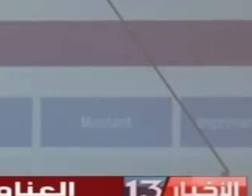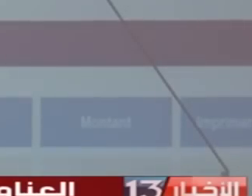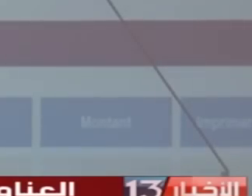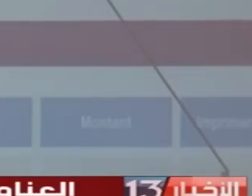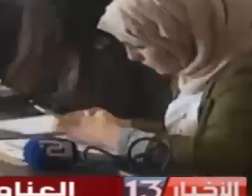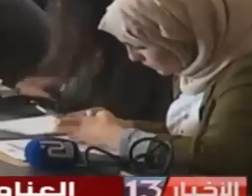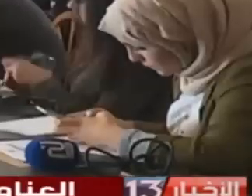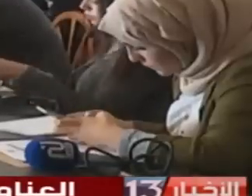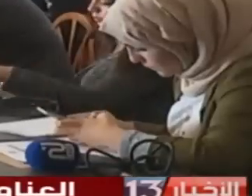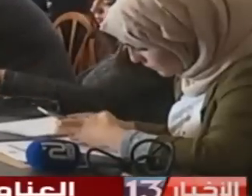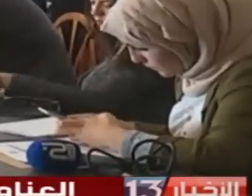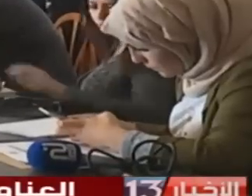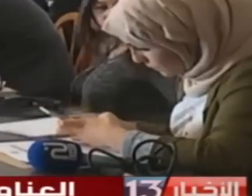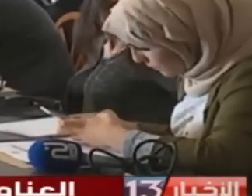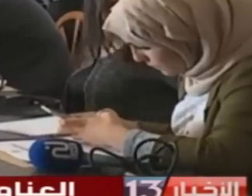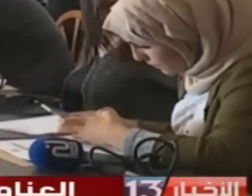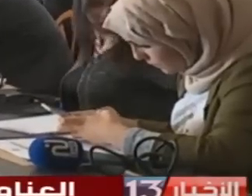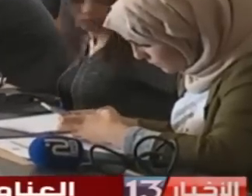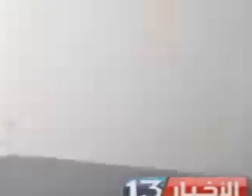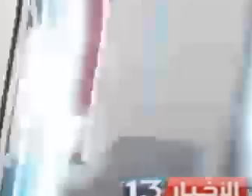معاليم التسجيل والتحيه